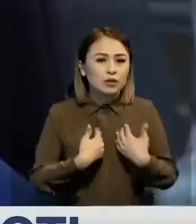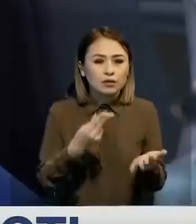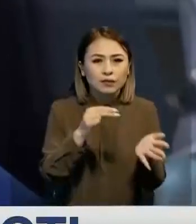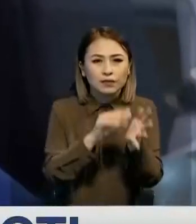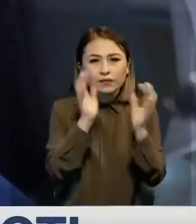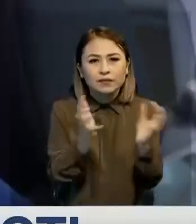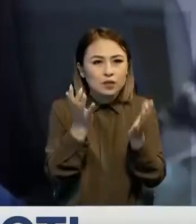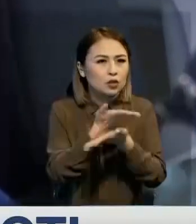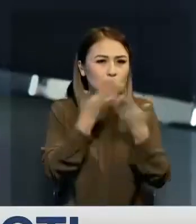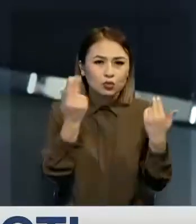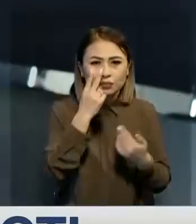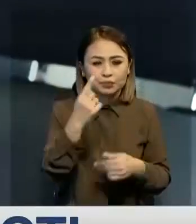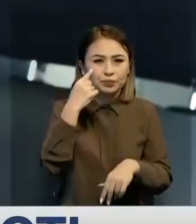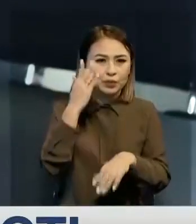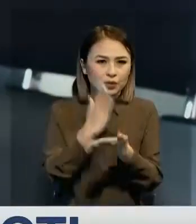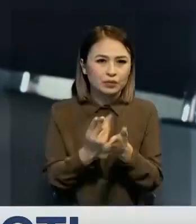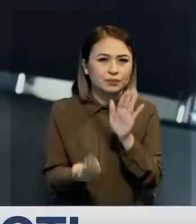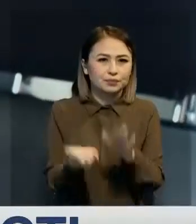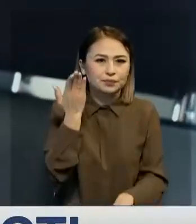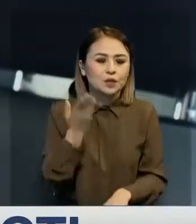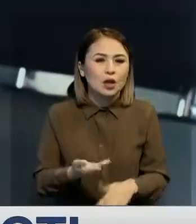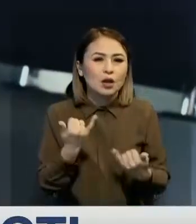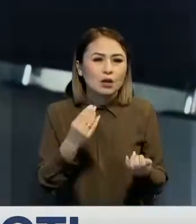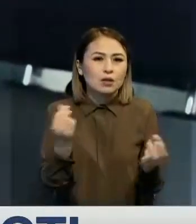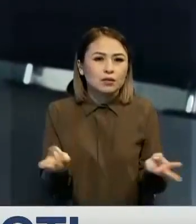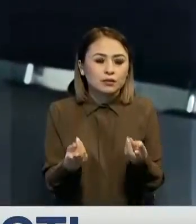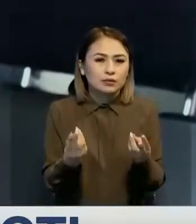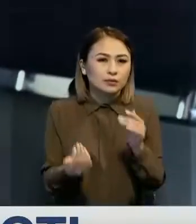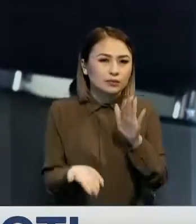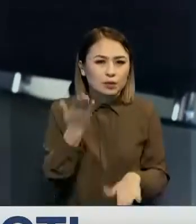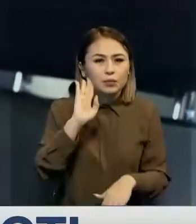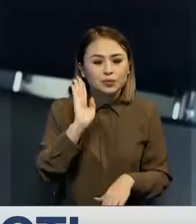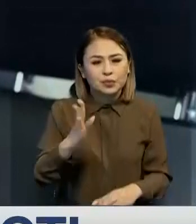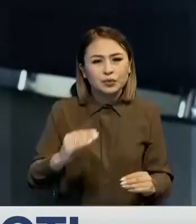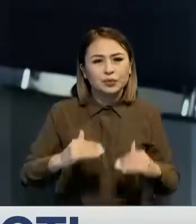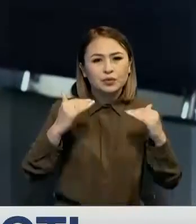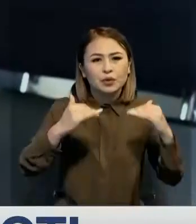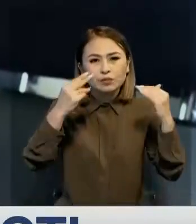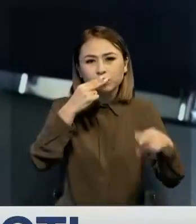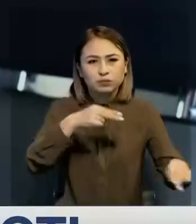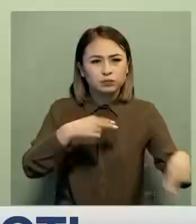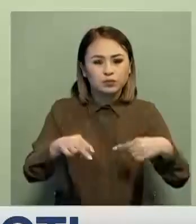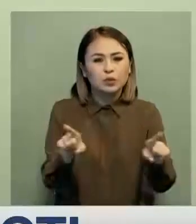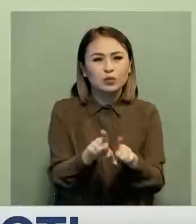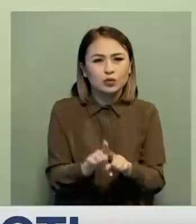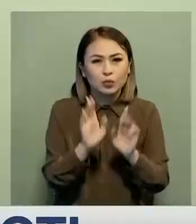тұрған жоқ, оны бірден байқадым. Отын бағасы артса, тариф пен азық түлік шарықтап шыға